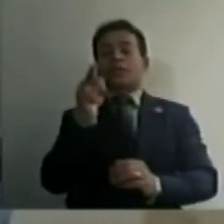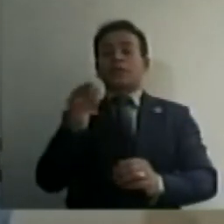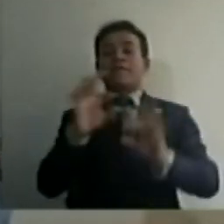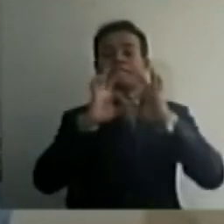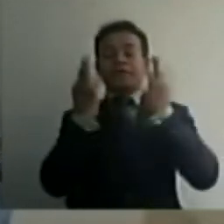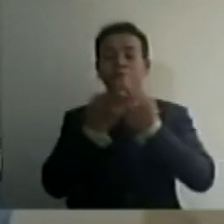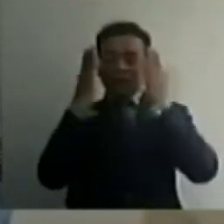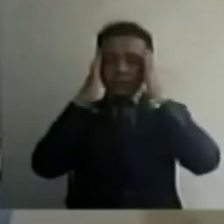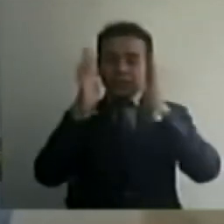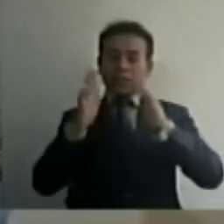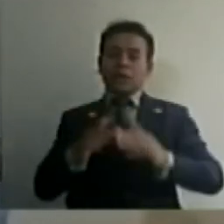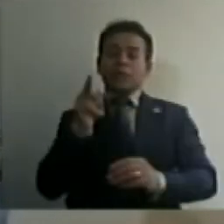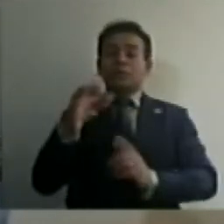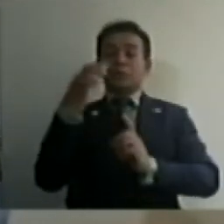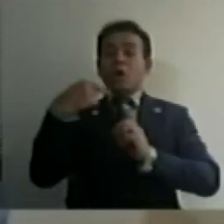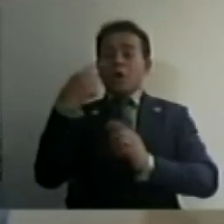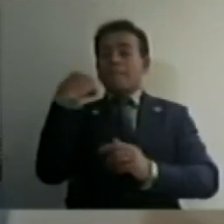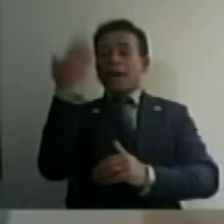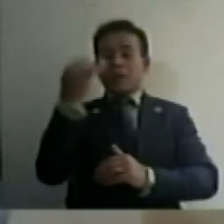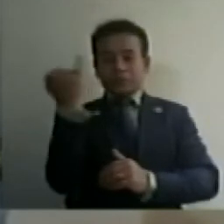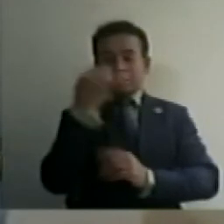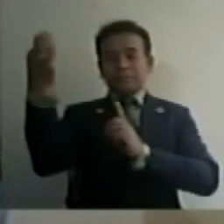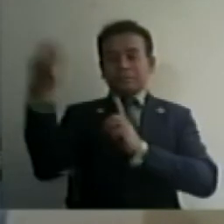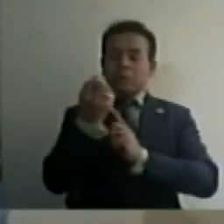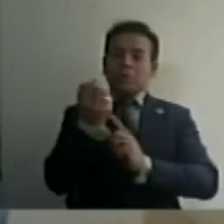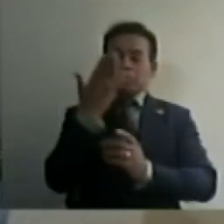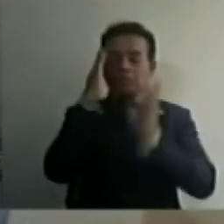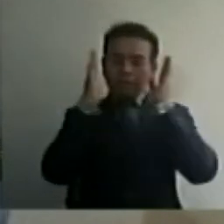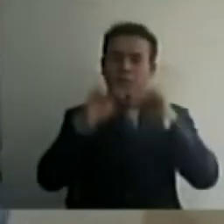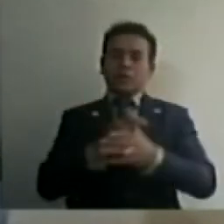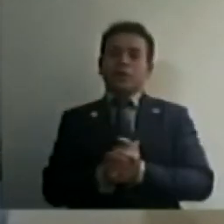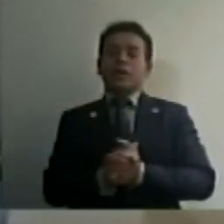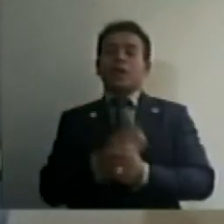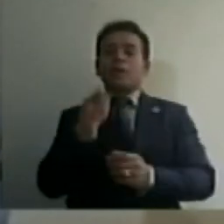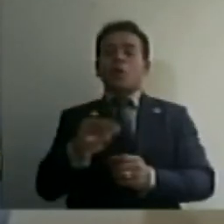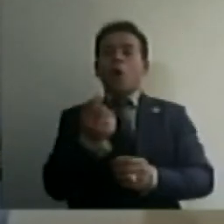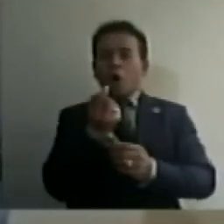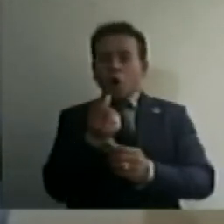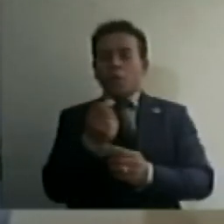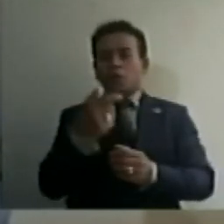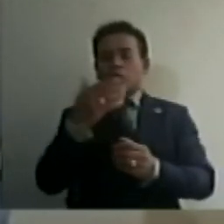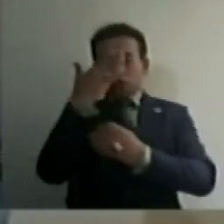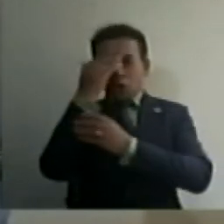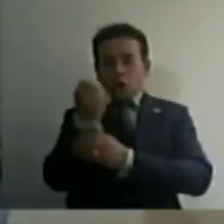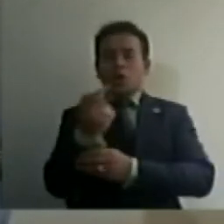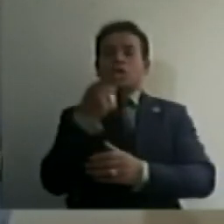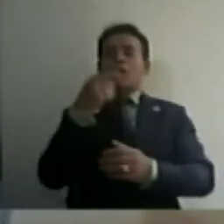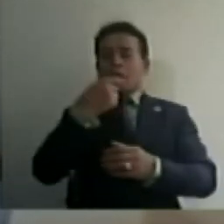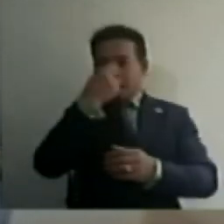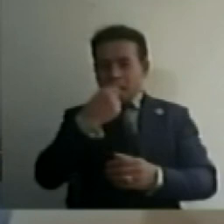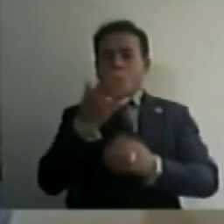পরীক্ষা করান, করোনা পরীক্ষা করান, প্রিয়জনকে বাঁচান, নিজেও বাঁচুন এবং